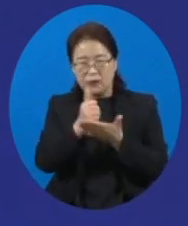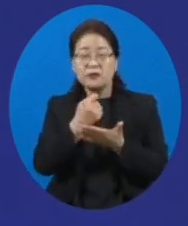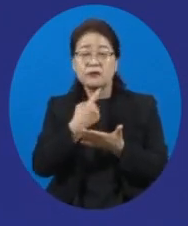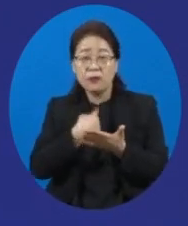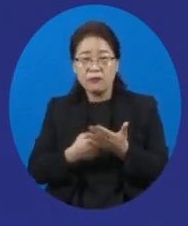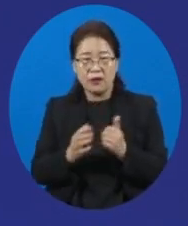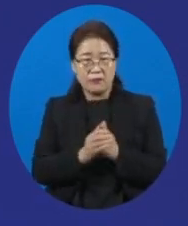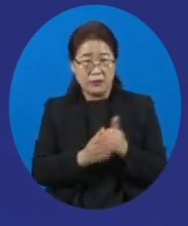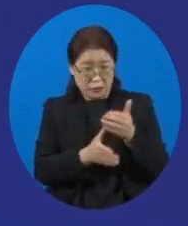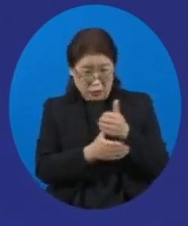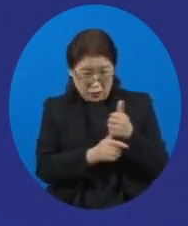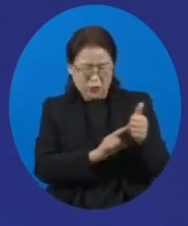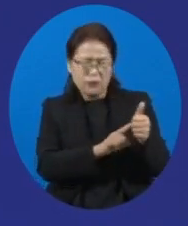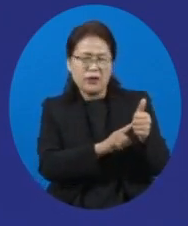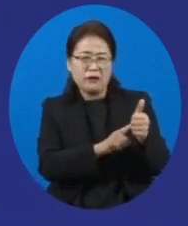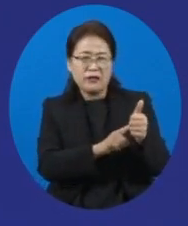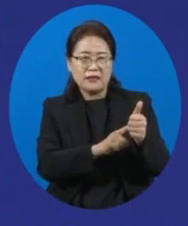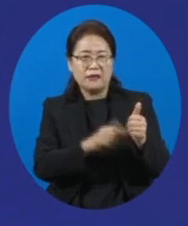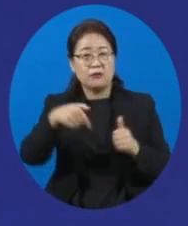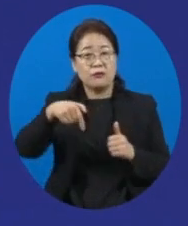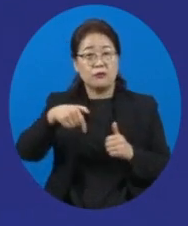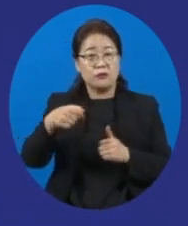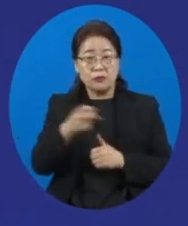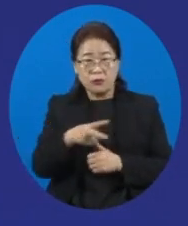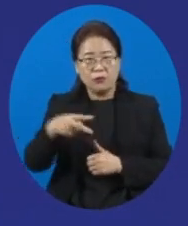요나 선지자처럼, 가인처럼,